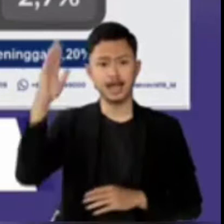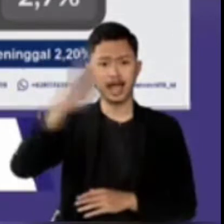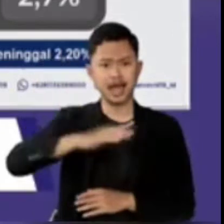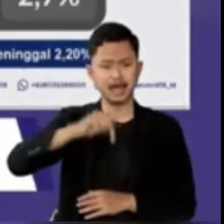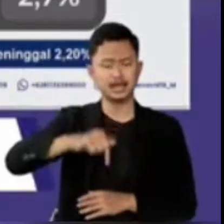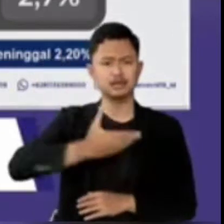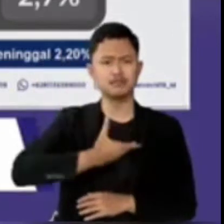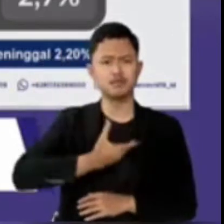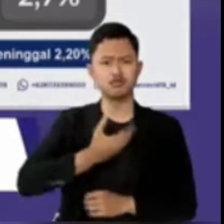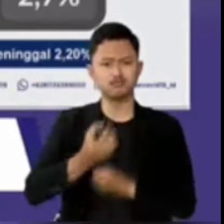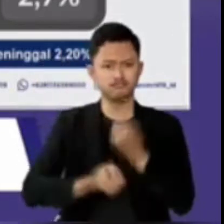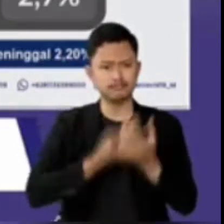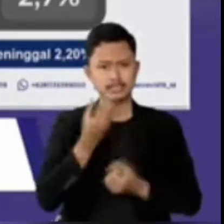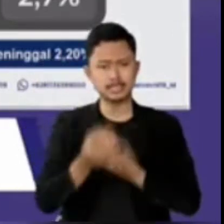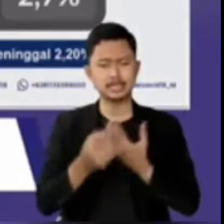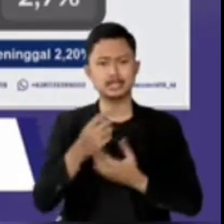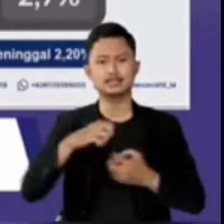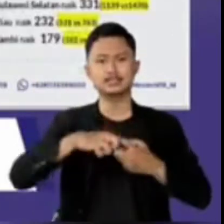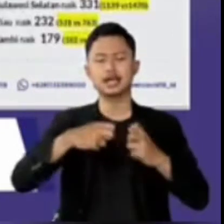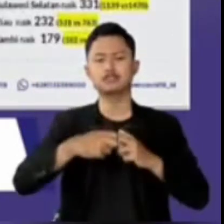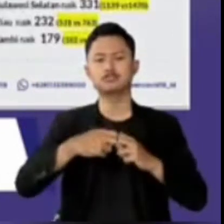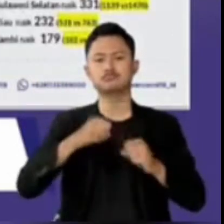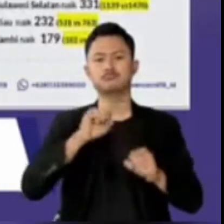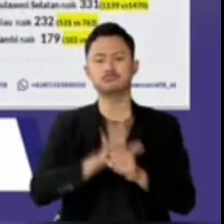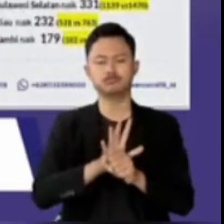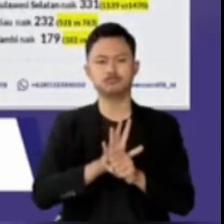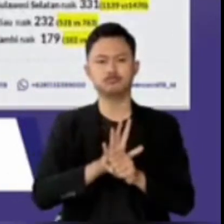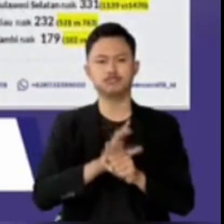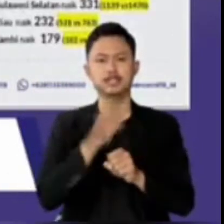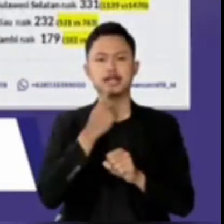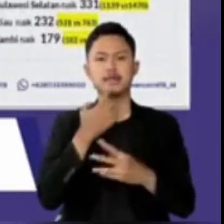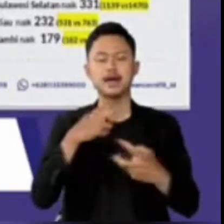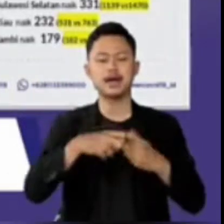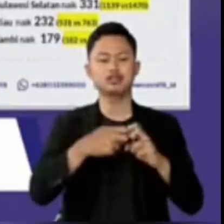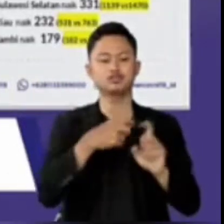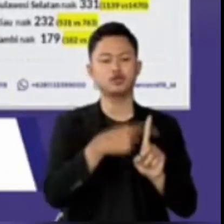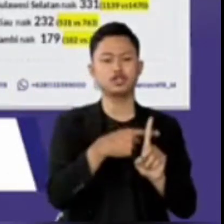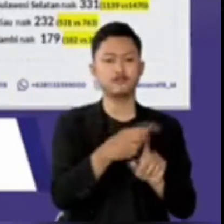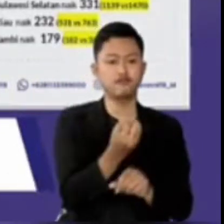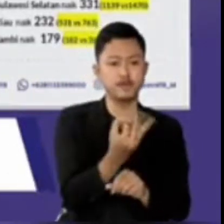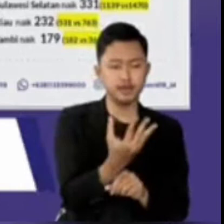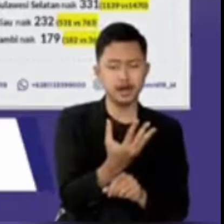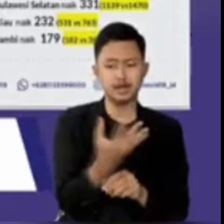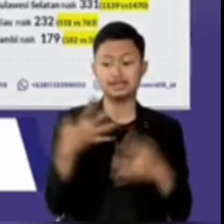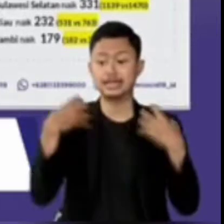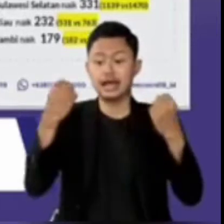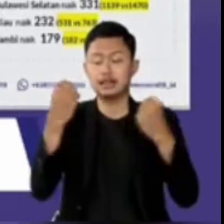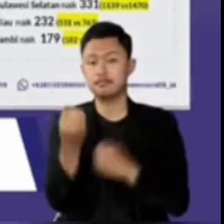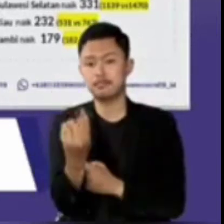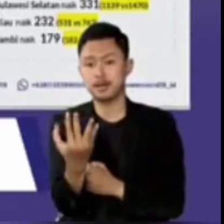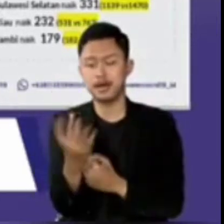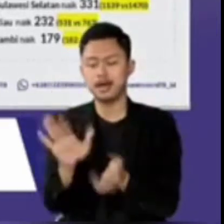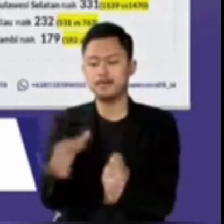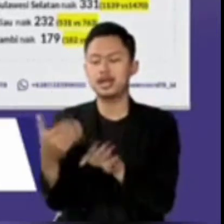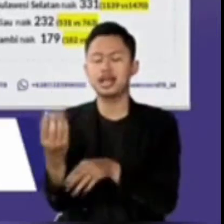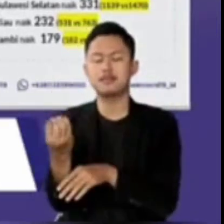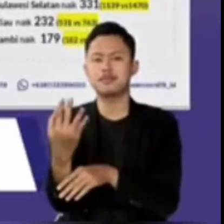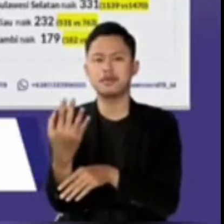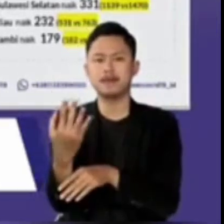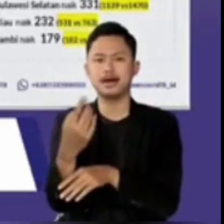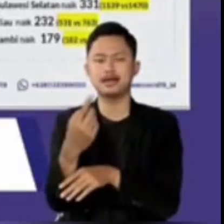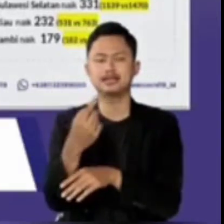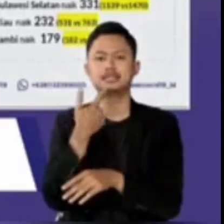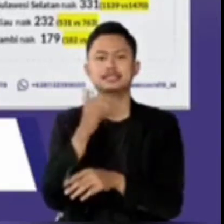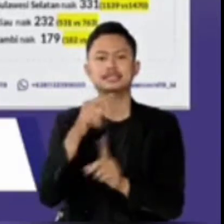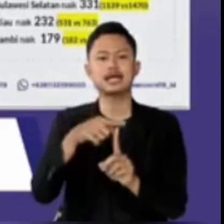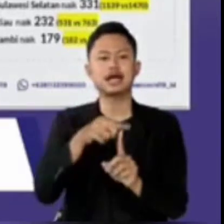ini saya akan menyampaikan perkembangan COVID-19 dari penambahan kasus positif, sembuh, dan meninggal mingguan